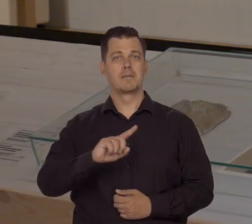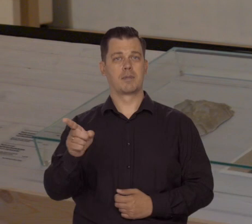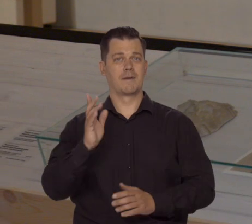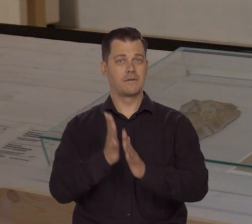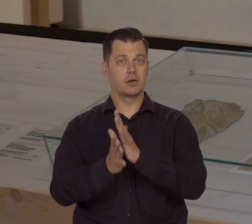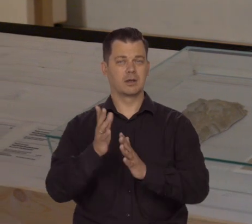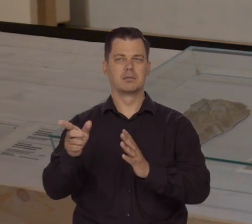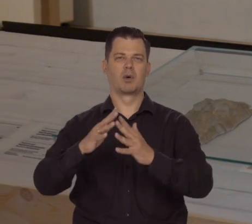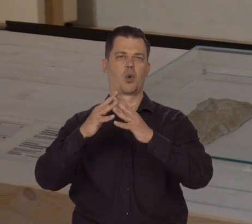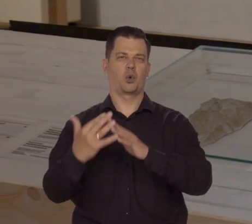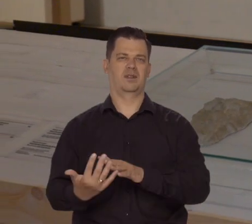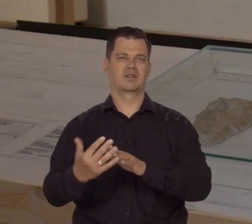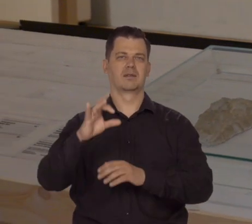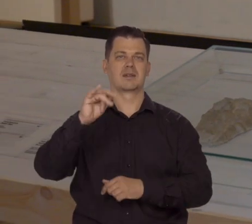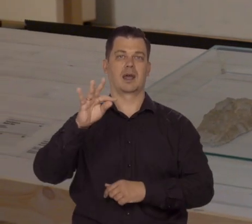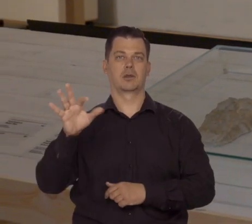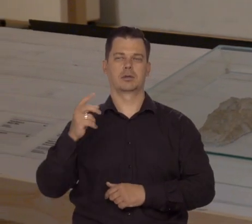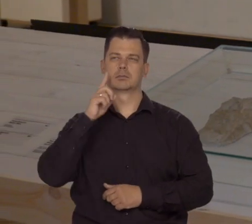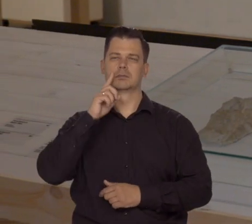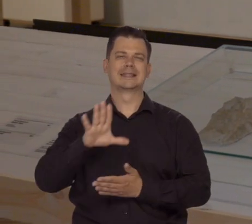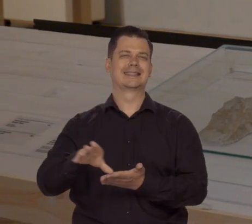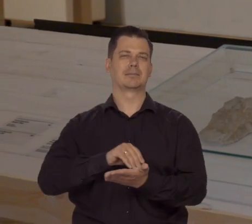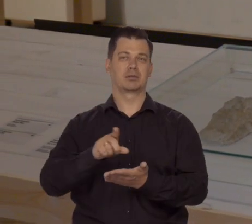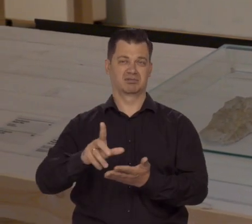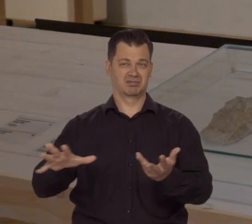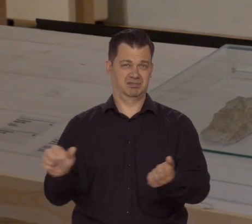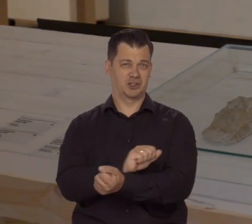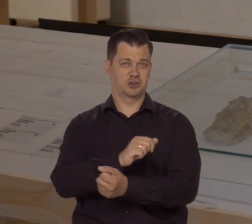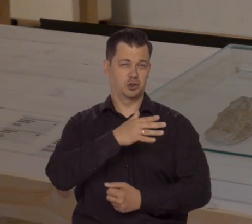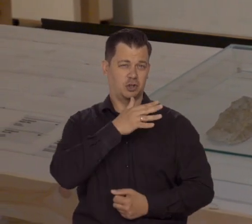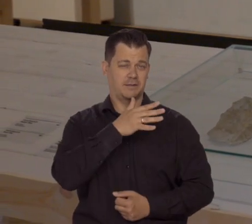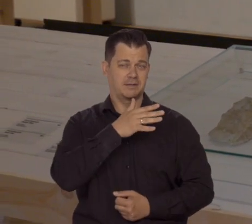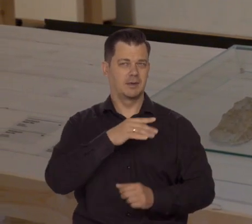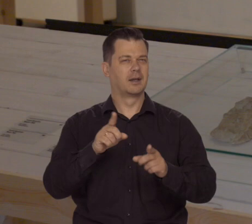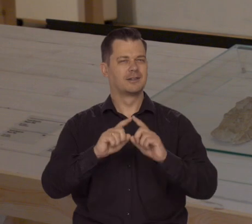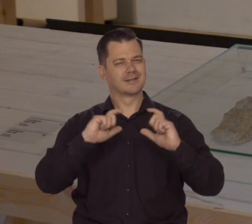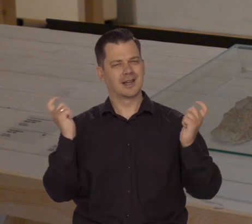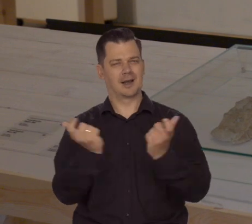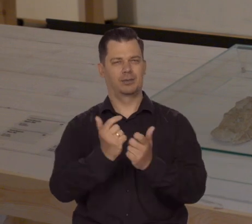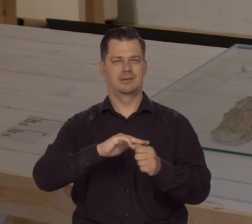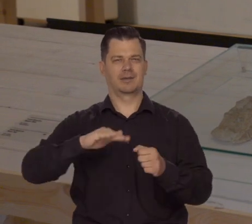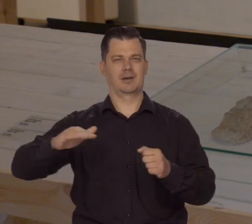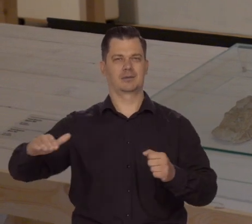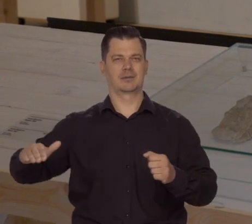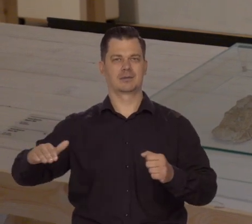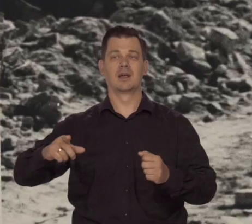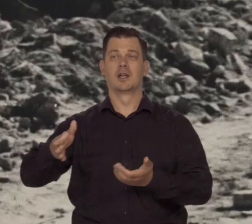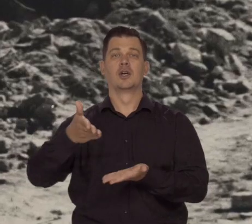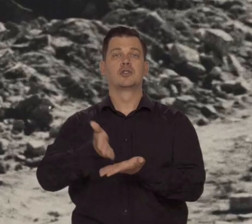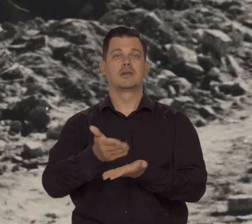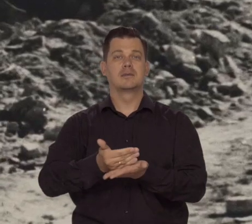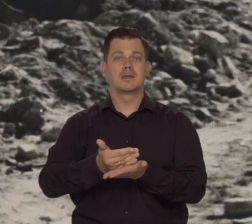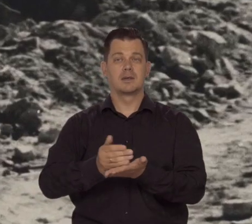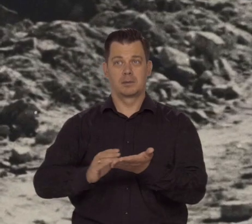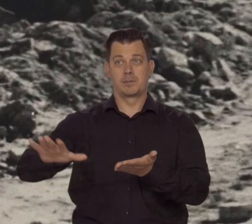Bezpośrednio po wojnie ruiny getta były dla ocalałych symbolem nie tylko zagłady żydowskiej Warszawy, lecz także całego narodu. Dzielnicę